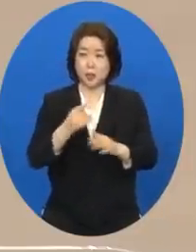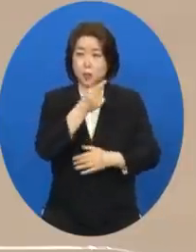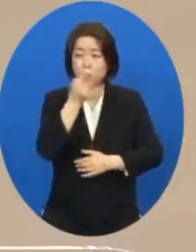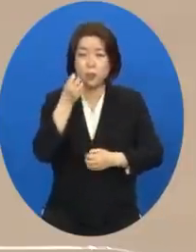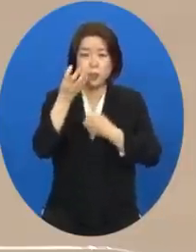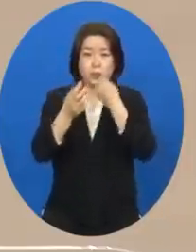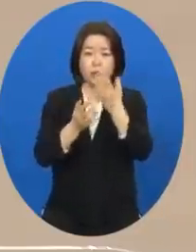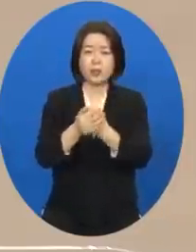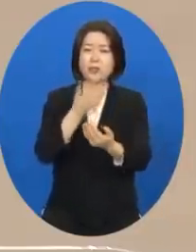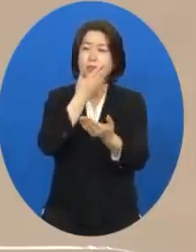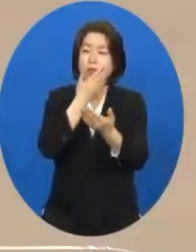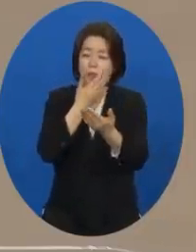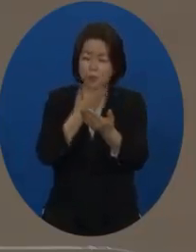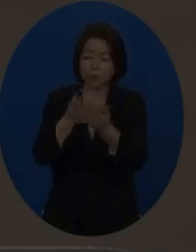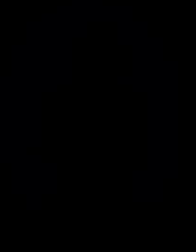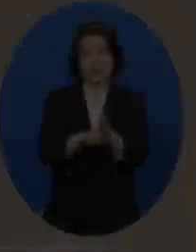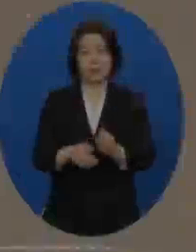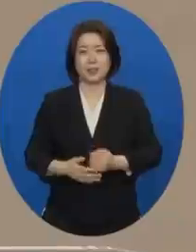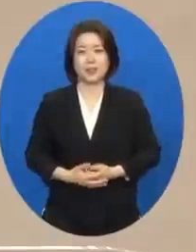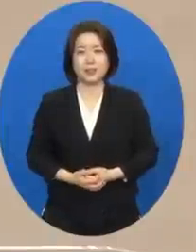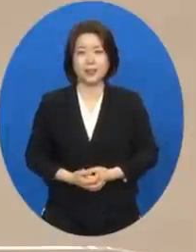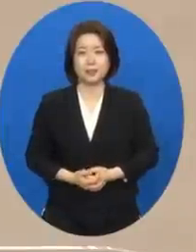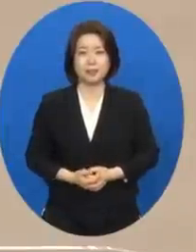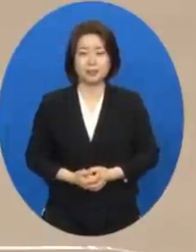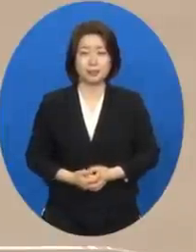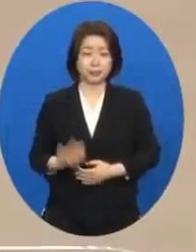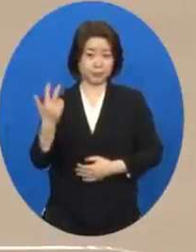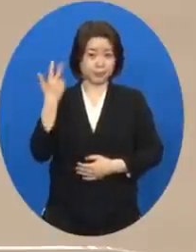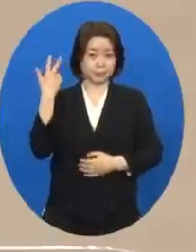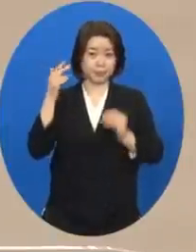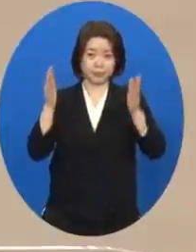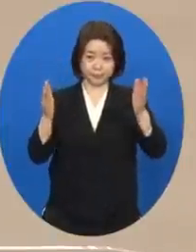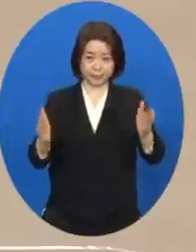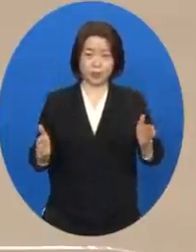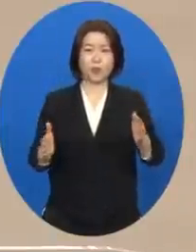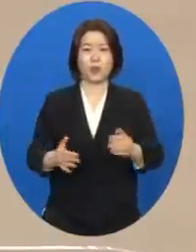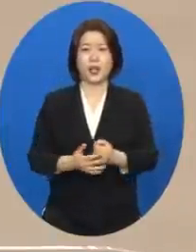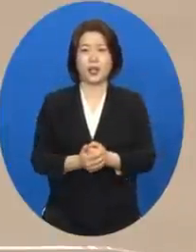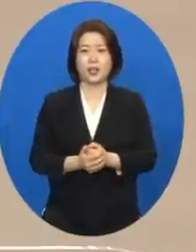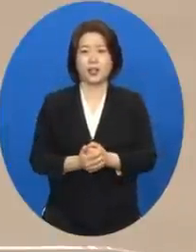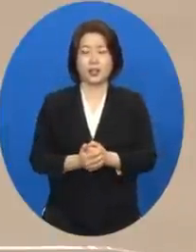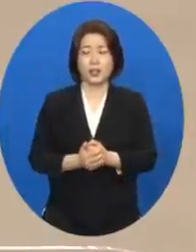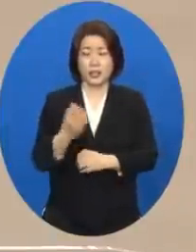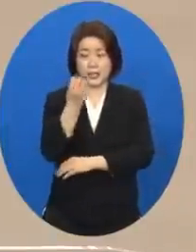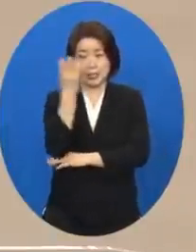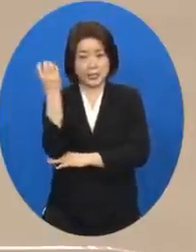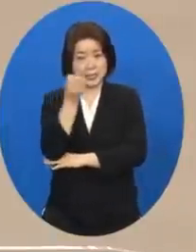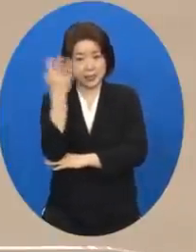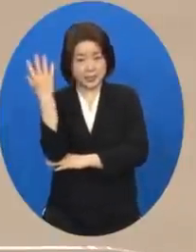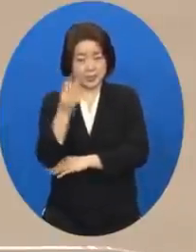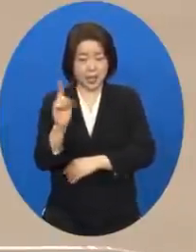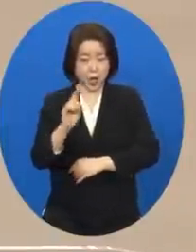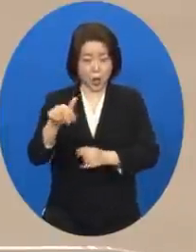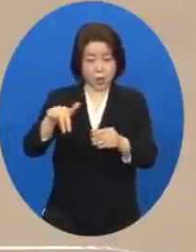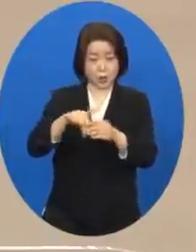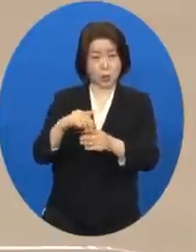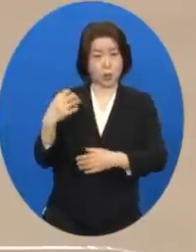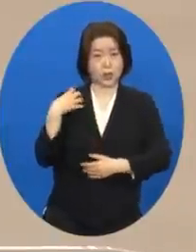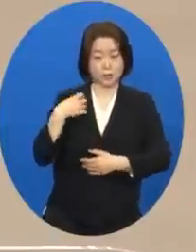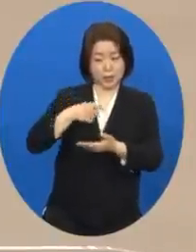감사하다 그렇게 느껴집니다 지난 주간에 일간 신문에 언어 종교 담당